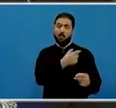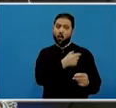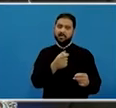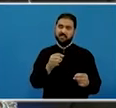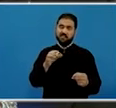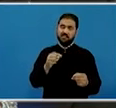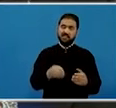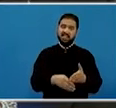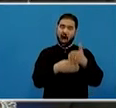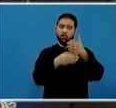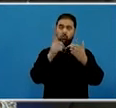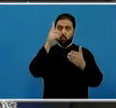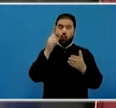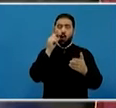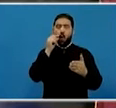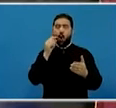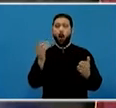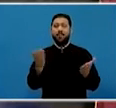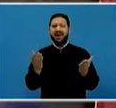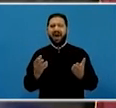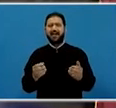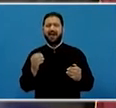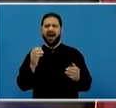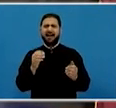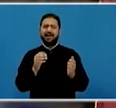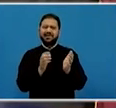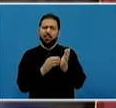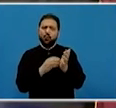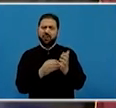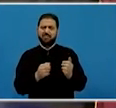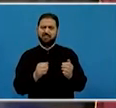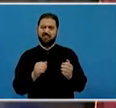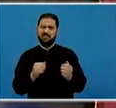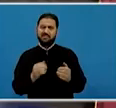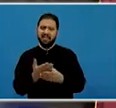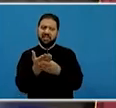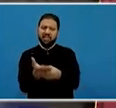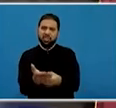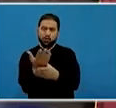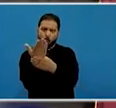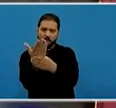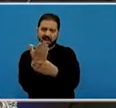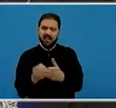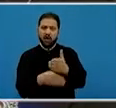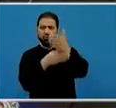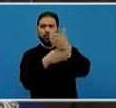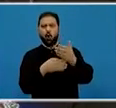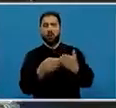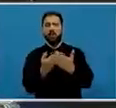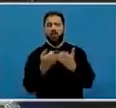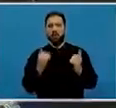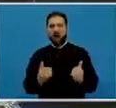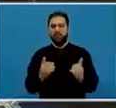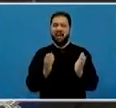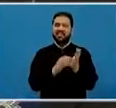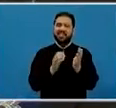este să te poți opri din activitatea ta și să-i întinzi o mână de ajutor omului respectiv, pentru că această nevoie